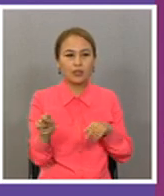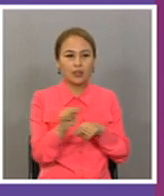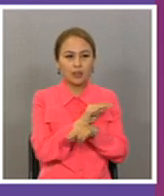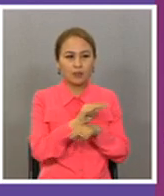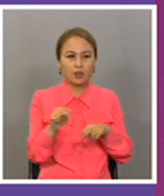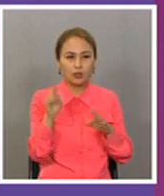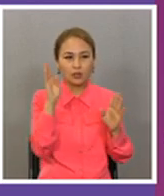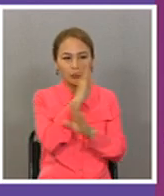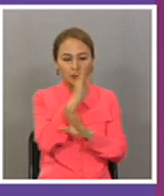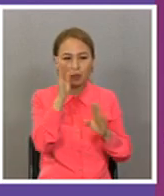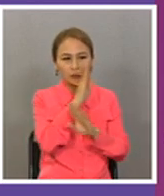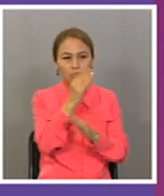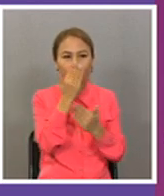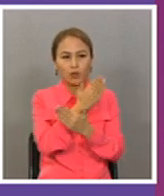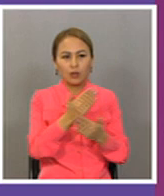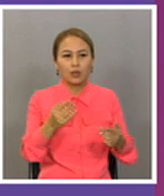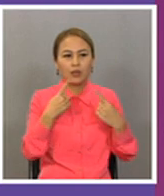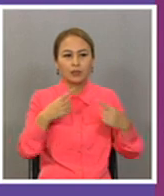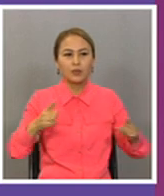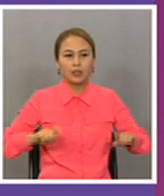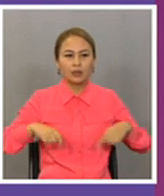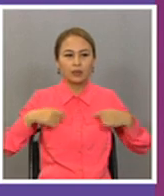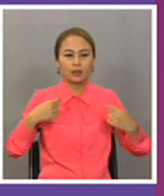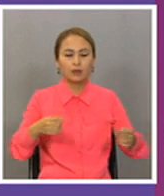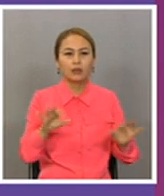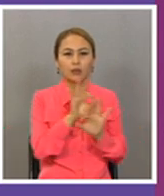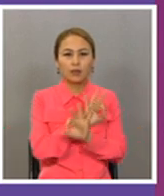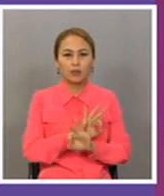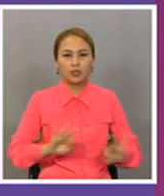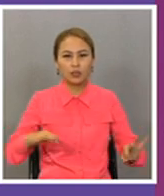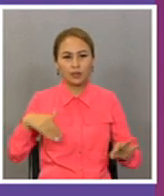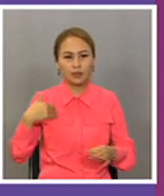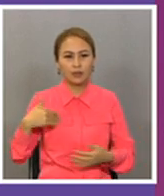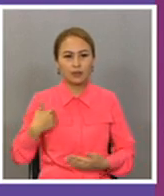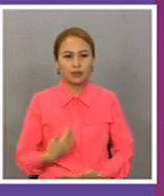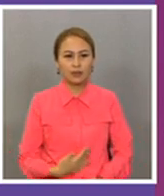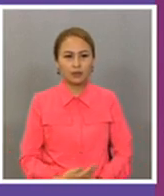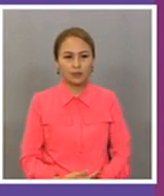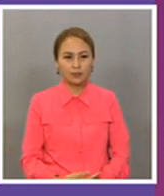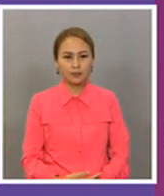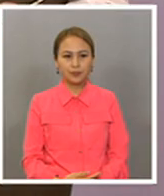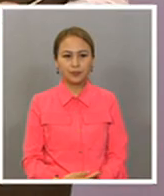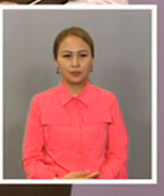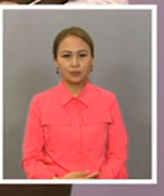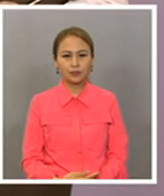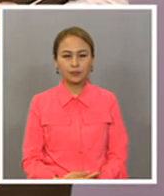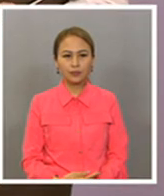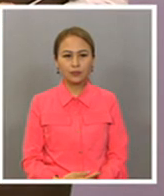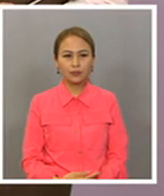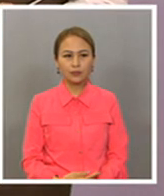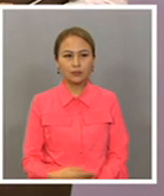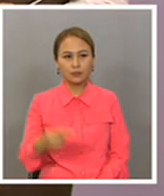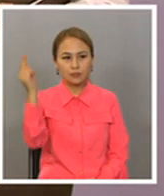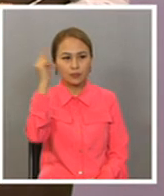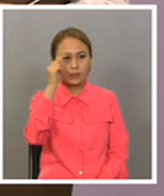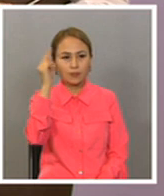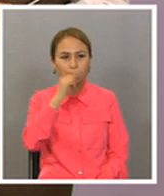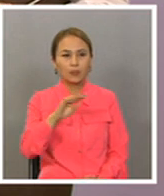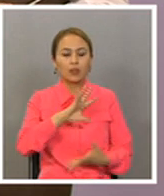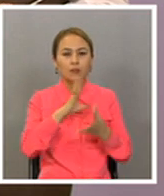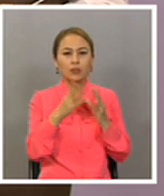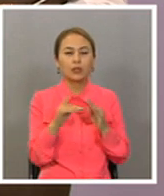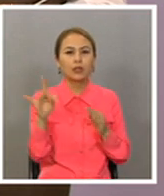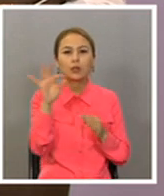özü emdeui tabiqattın olarga bergen tamasha kasiyeti. Okuşlar mätinne turalı